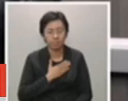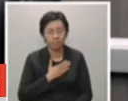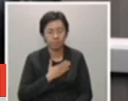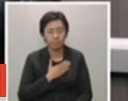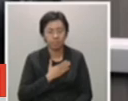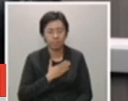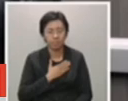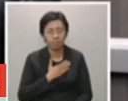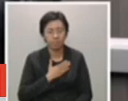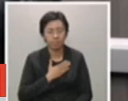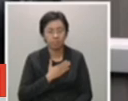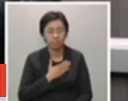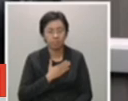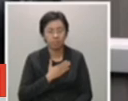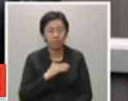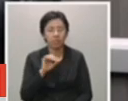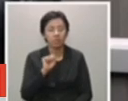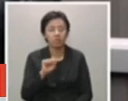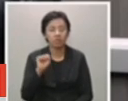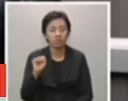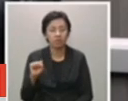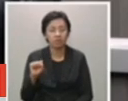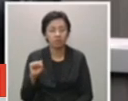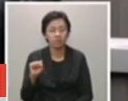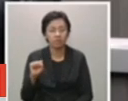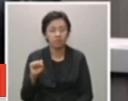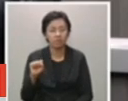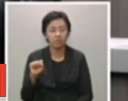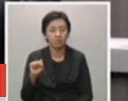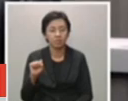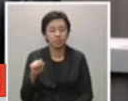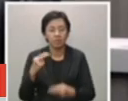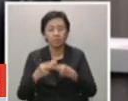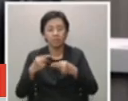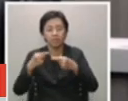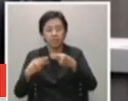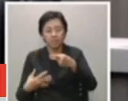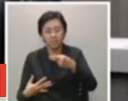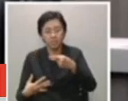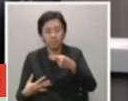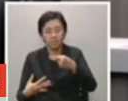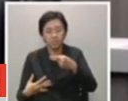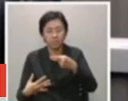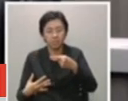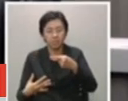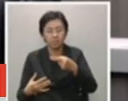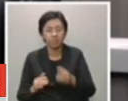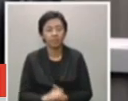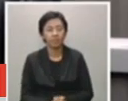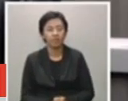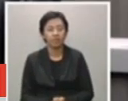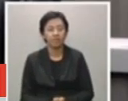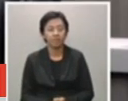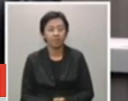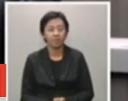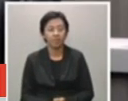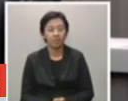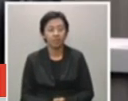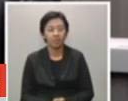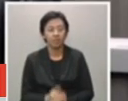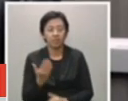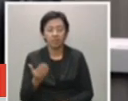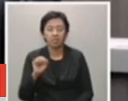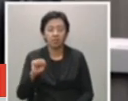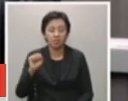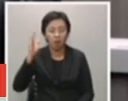มเป็นสมาชิกสภาผู้แทนราษฎรแบบบัญชีรายชื่อที่ท่านเพื่อนสมาชิกได้กล่